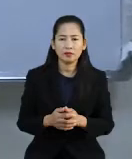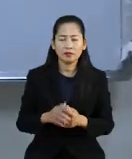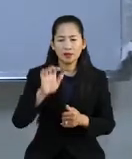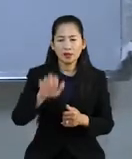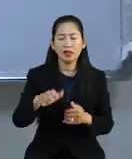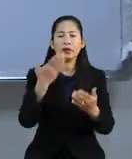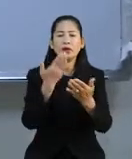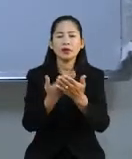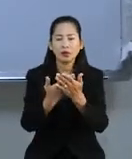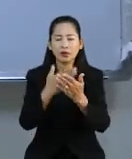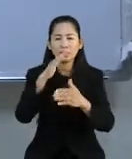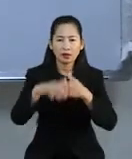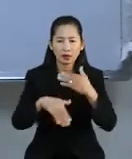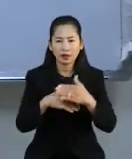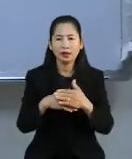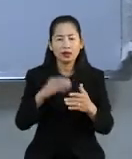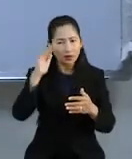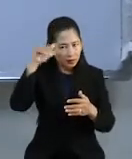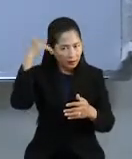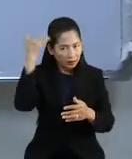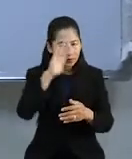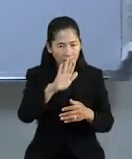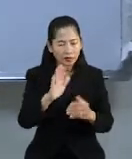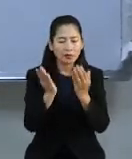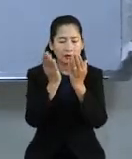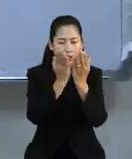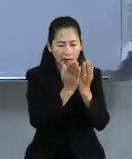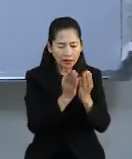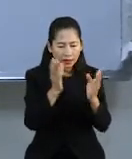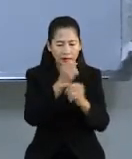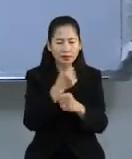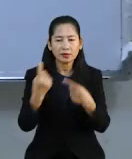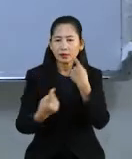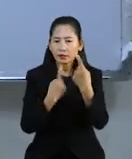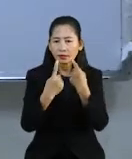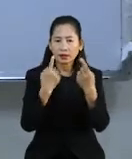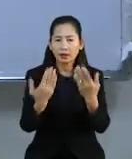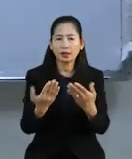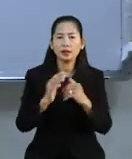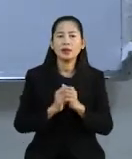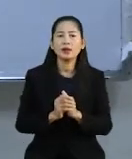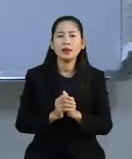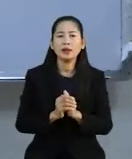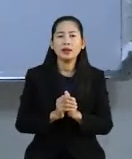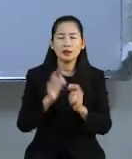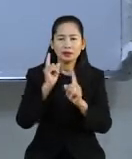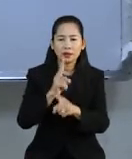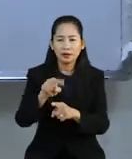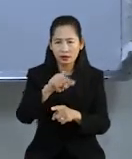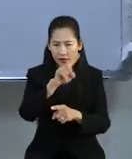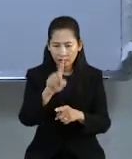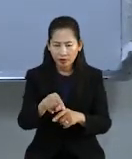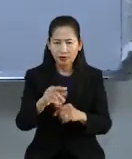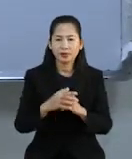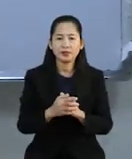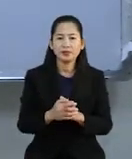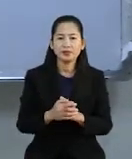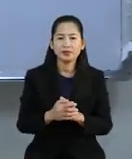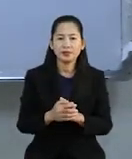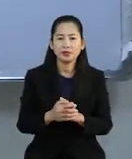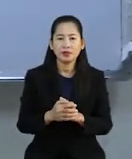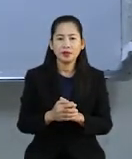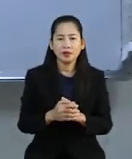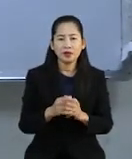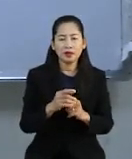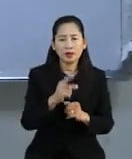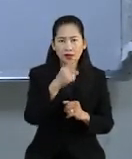Chà, con sang con tặng con này cô sang không thang cô bạn an chọc với nó ca xong tình yến đi nè con á chà chẳng xong chơi xong nấu con xong